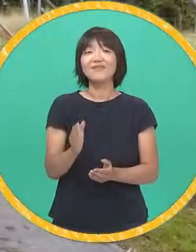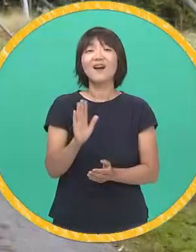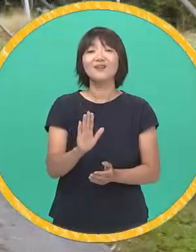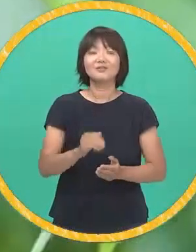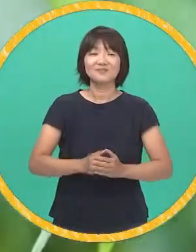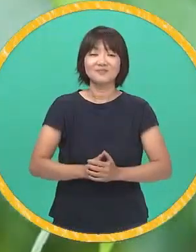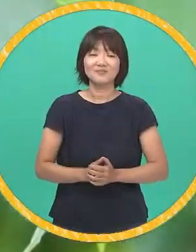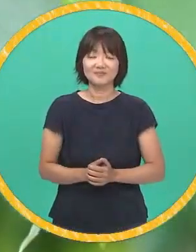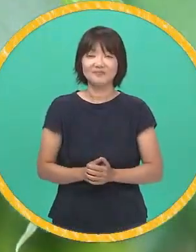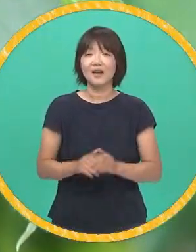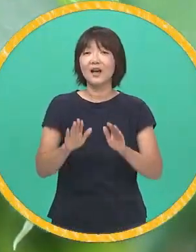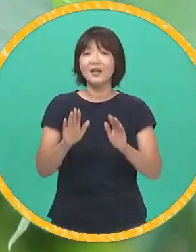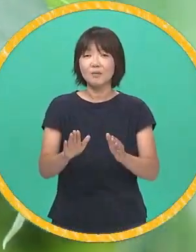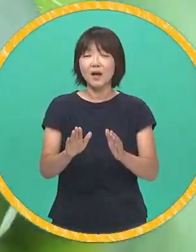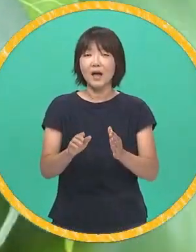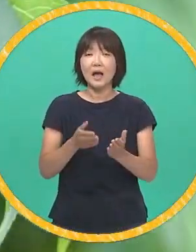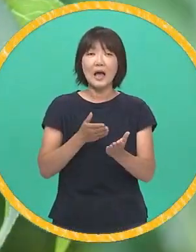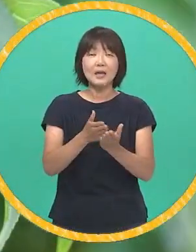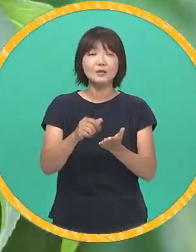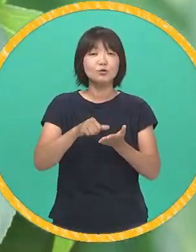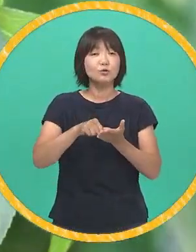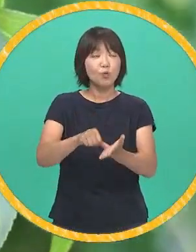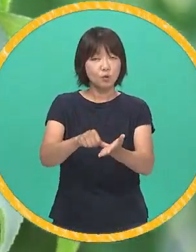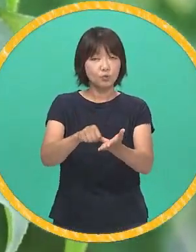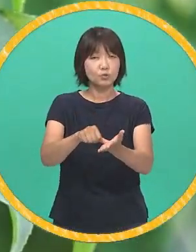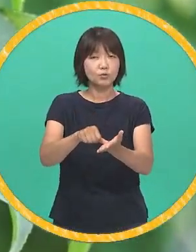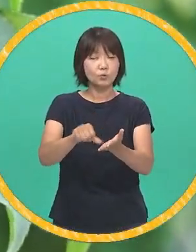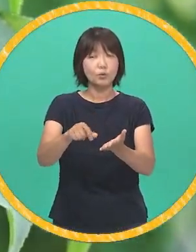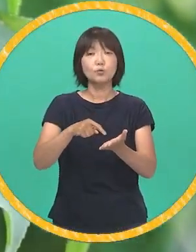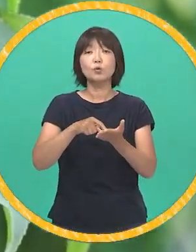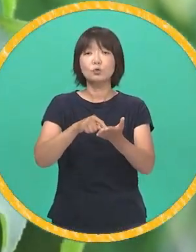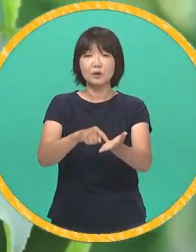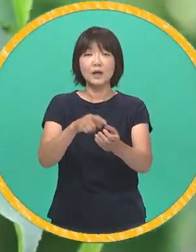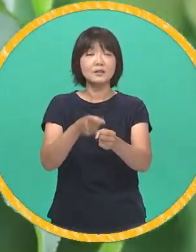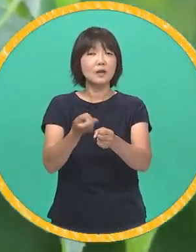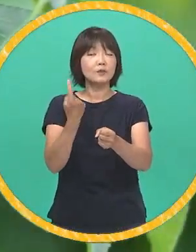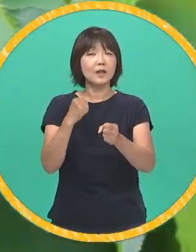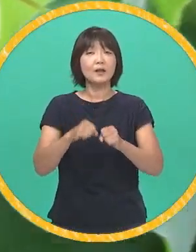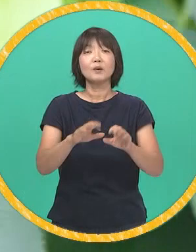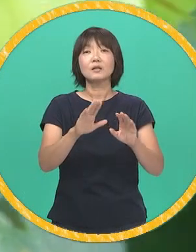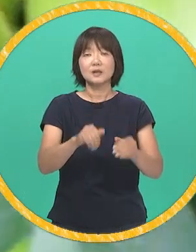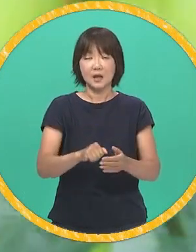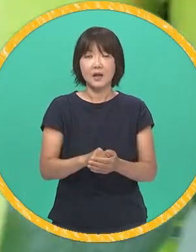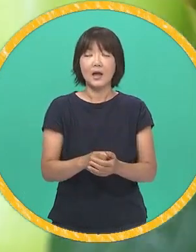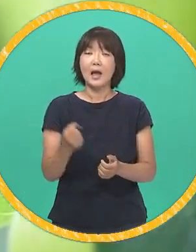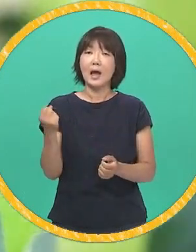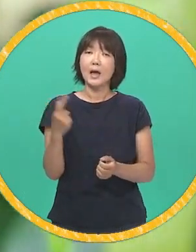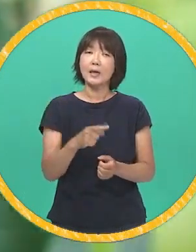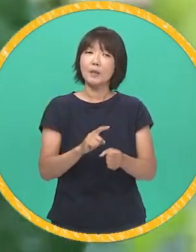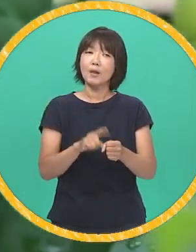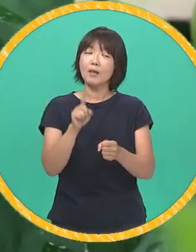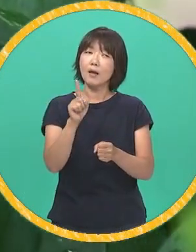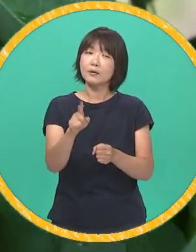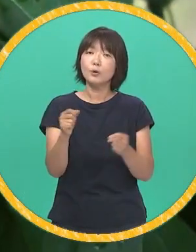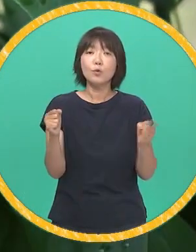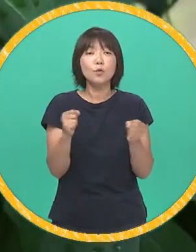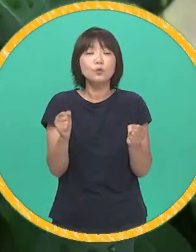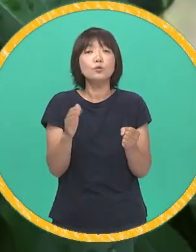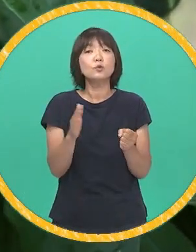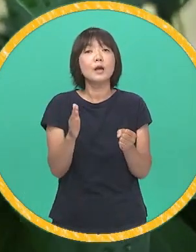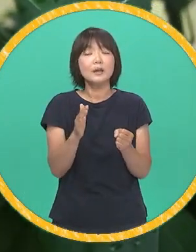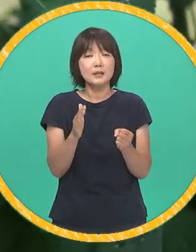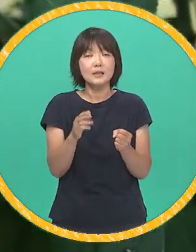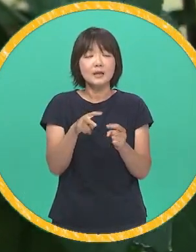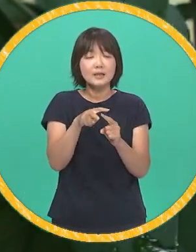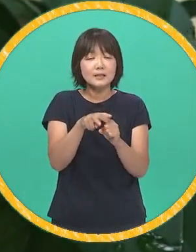そう今品種登録の出願を昨年しておりまして早ければ来年の冬ぐらいから